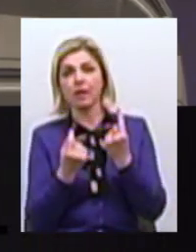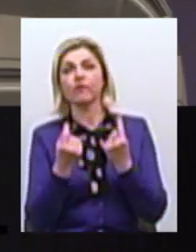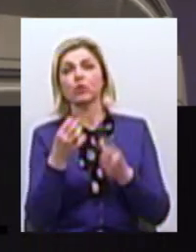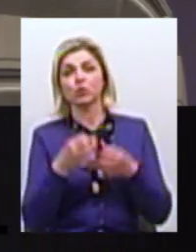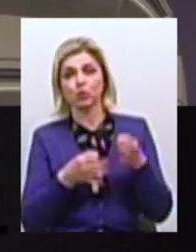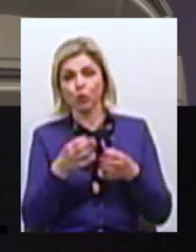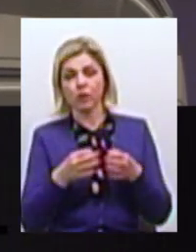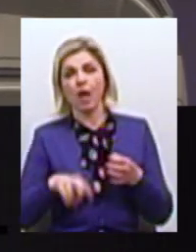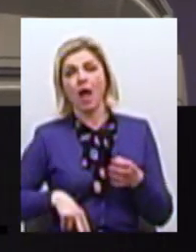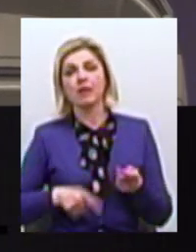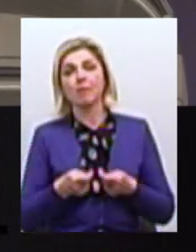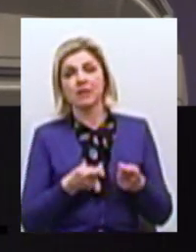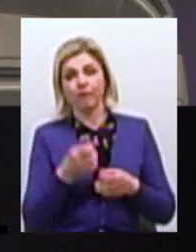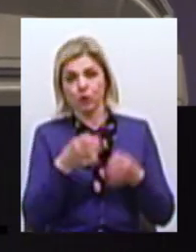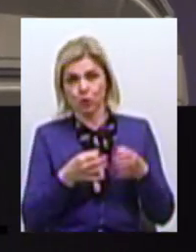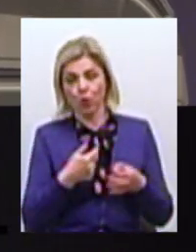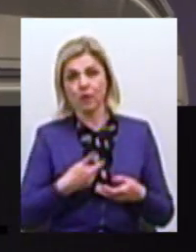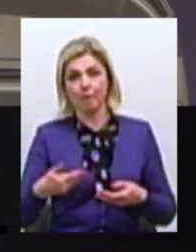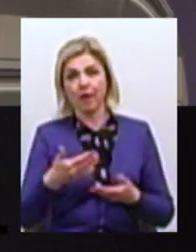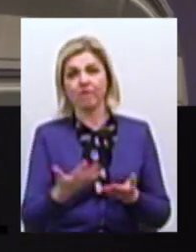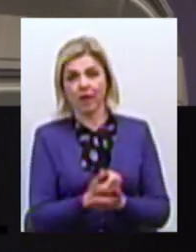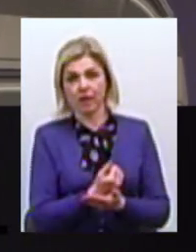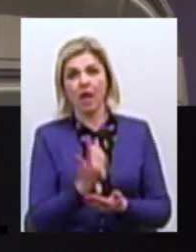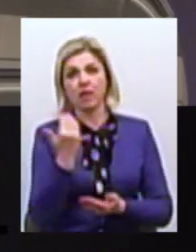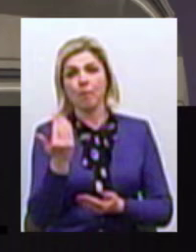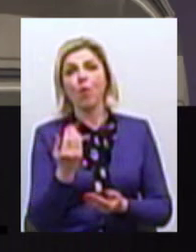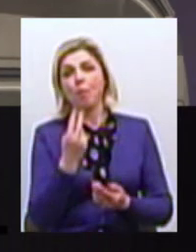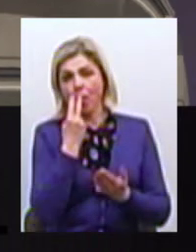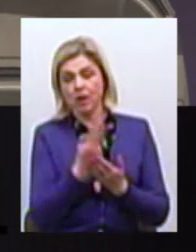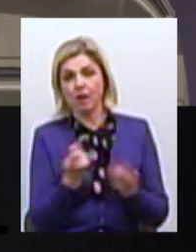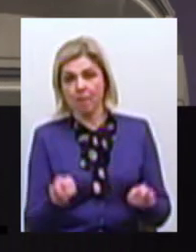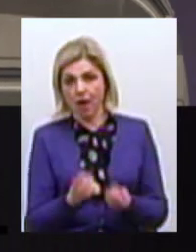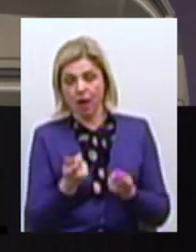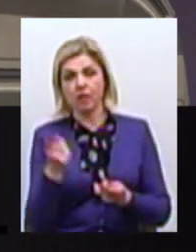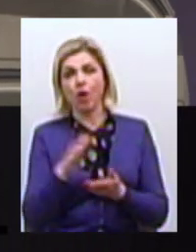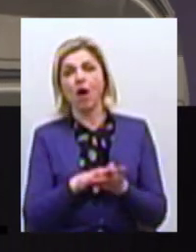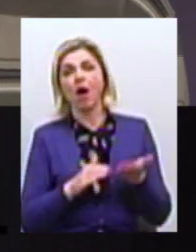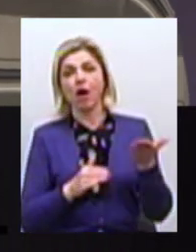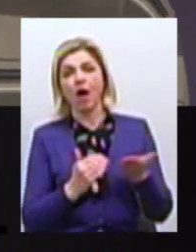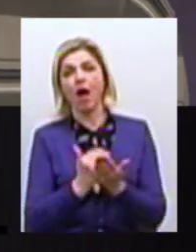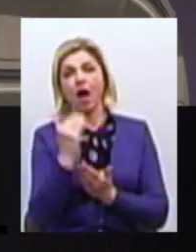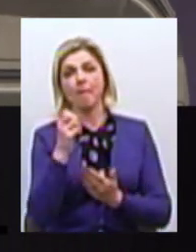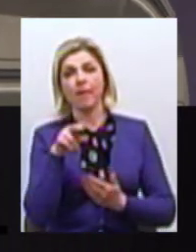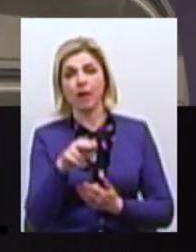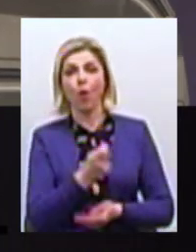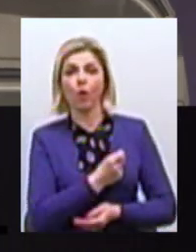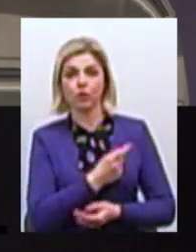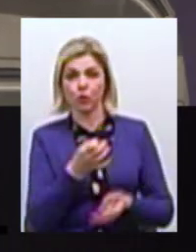– административный суд. Мы выиграли. Ему показалось этого мало. Он подал апелляцию в Одесский